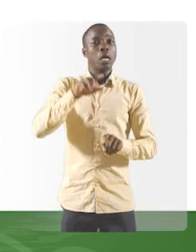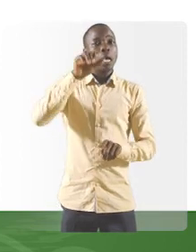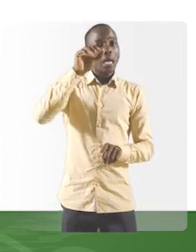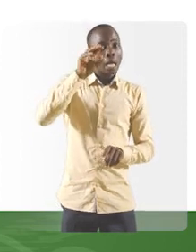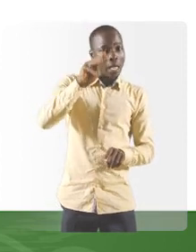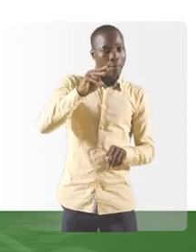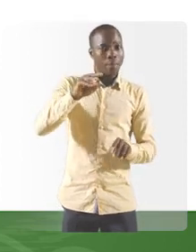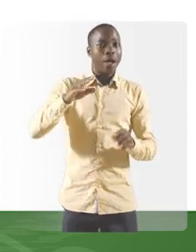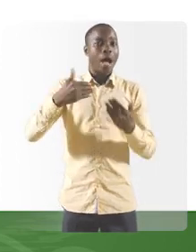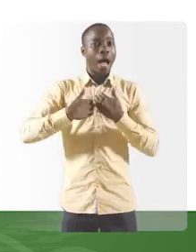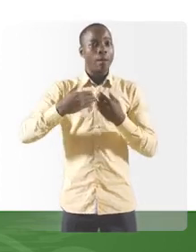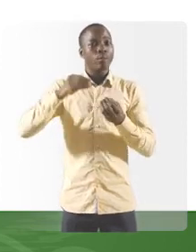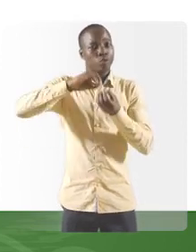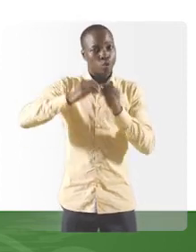Y.